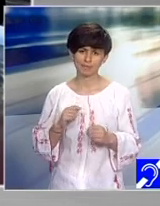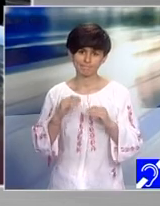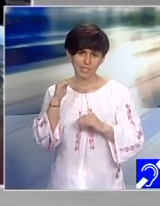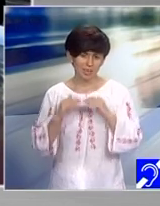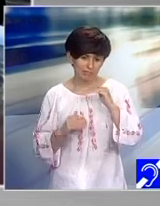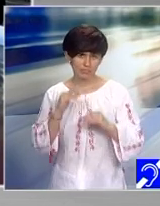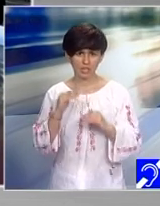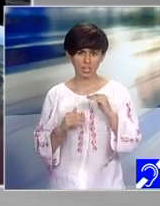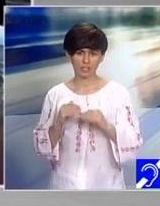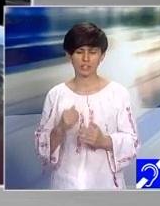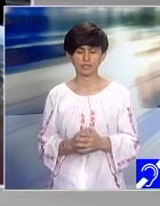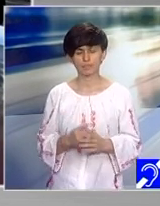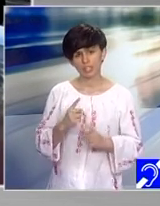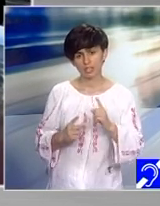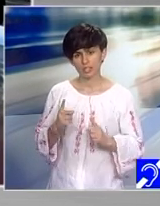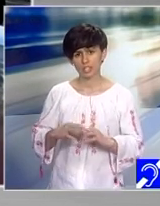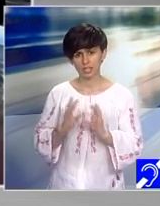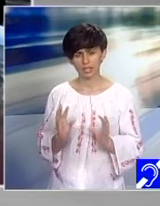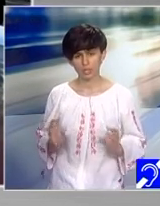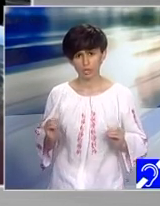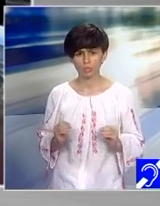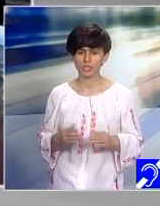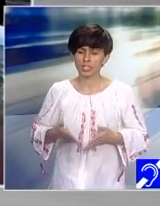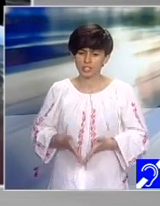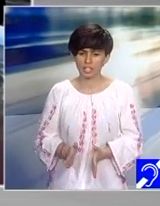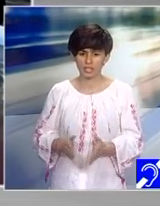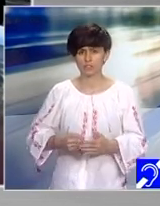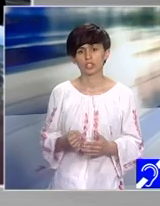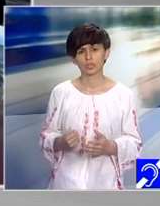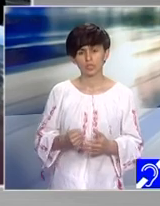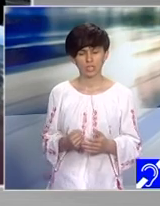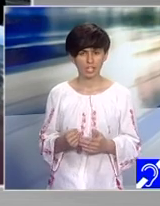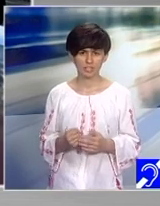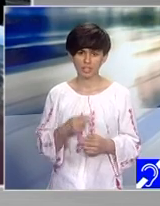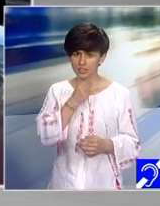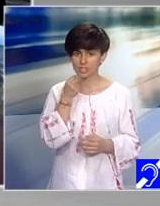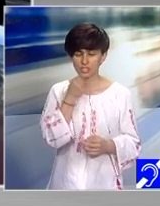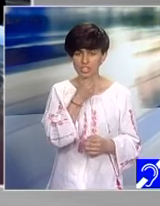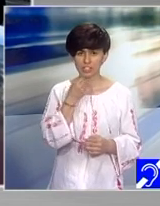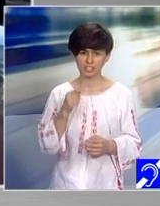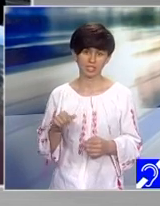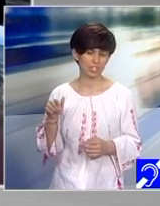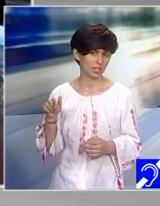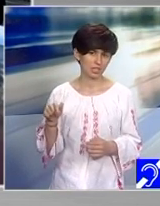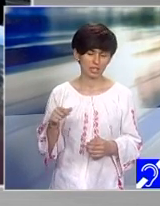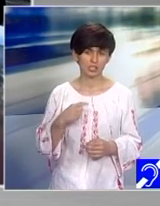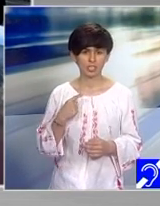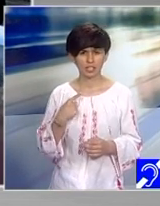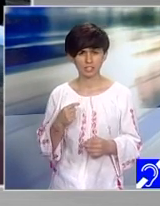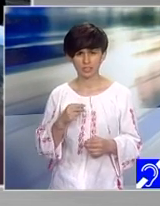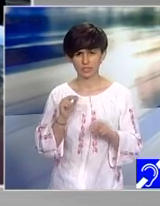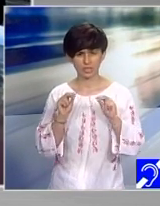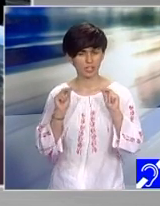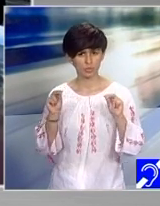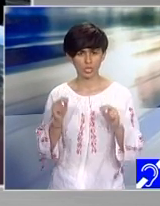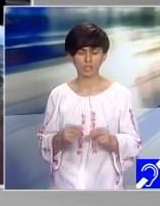Faptul că dacă în România te-ai născut în rural, parcă ești într-o altă lume. Șansele tale să fii prosper, educat, să ai un cuvânt